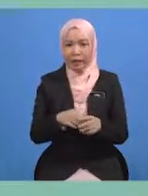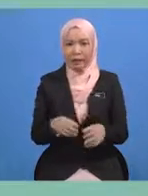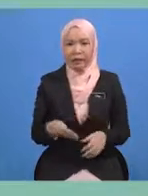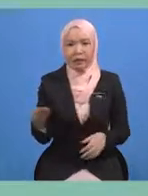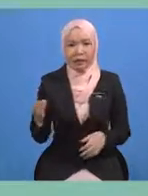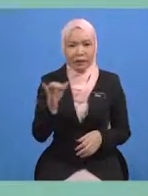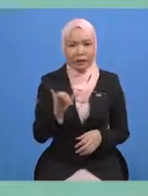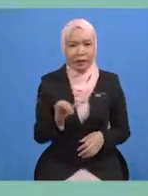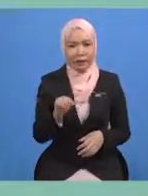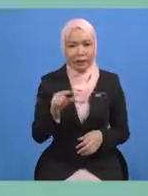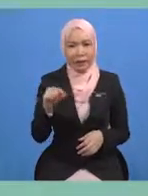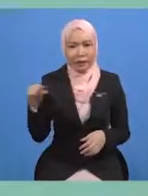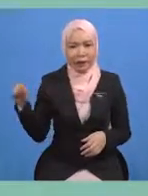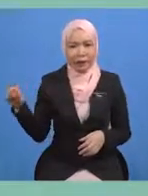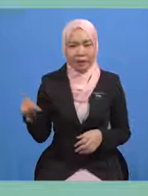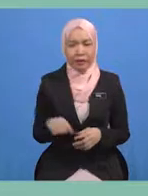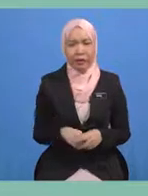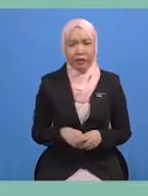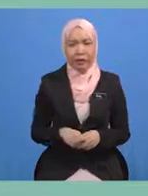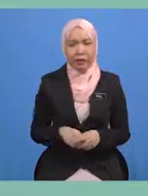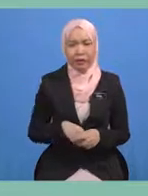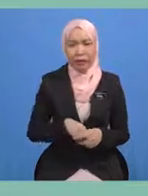bergetar atau berayun.